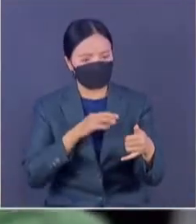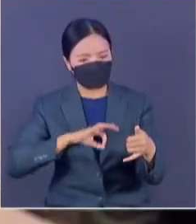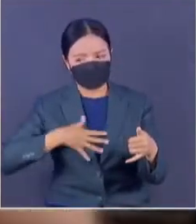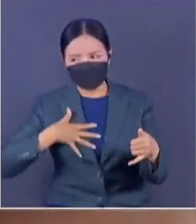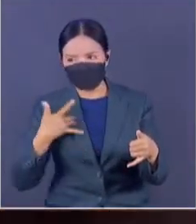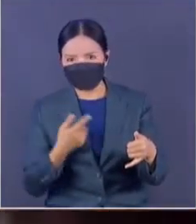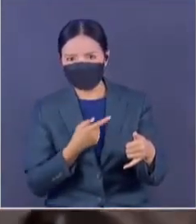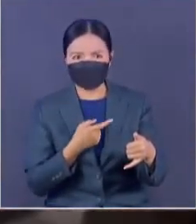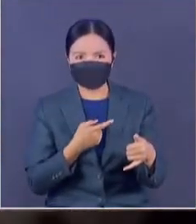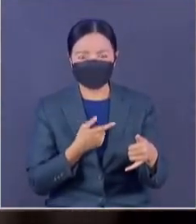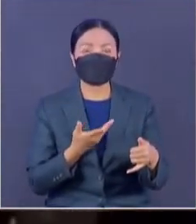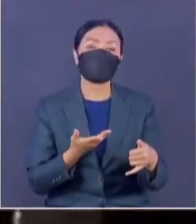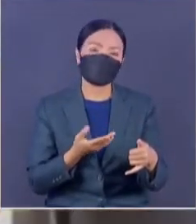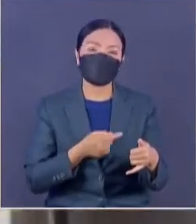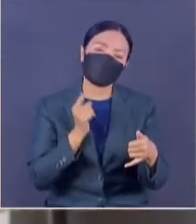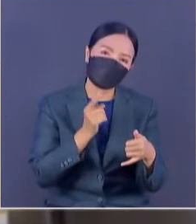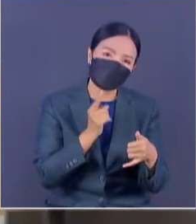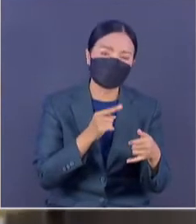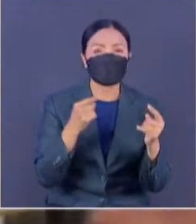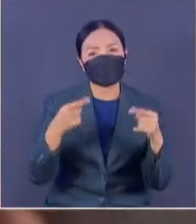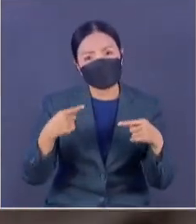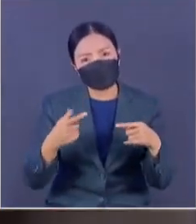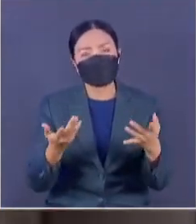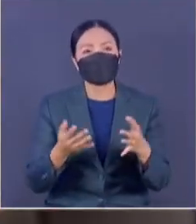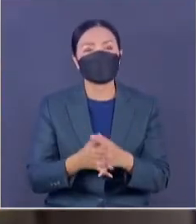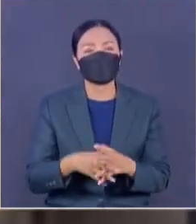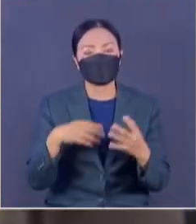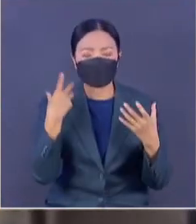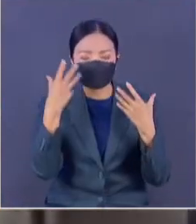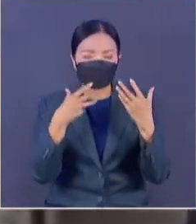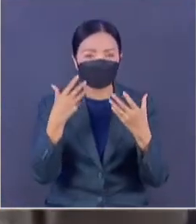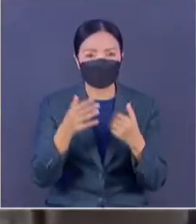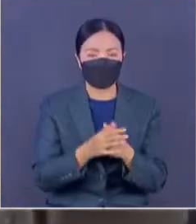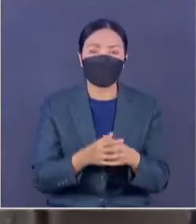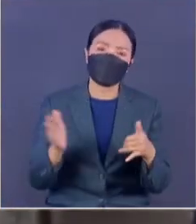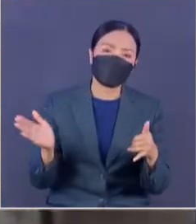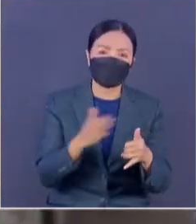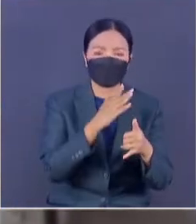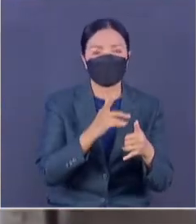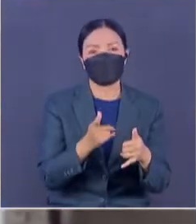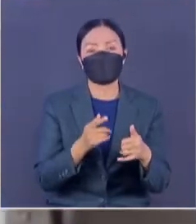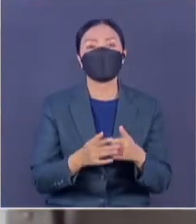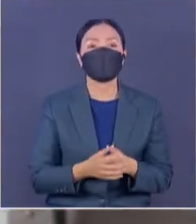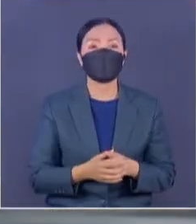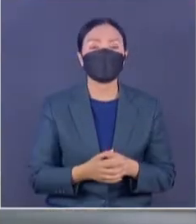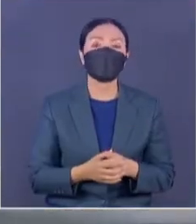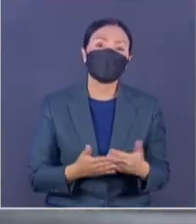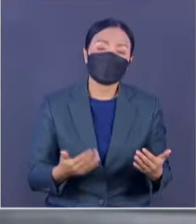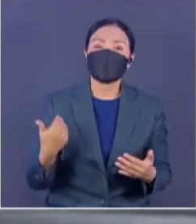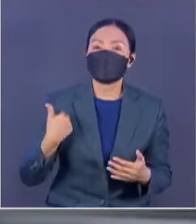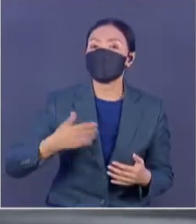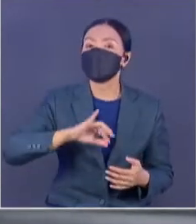กไม่พอใจนะคะมีการต่อว่ามีปากเสียงกันด้วยความเมาก็เลยลงมือทำร้ายแล้วก็รับว่าบ